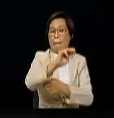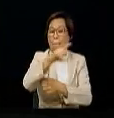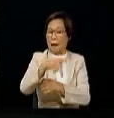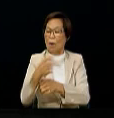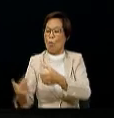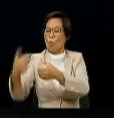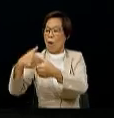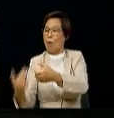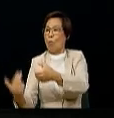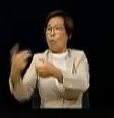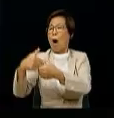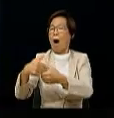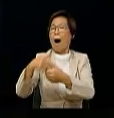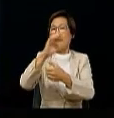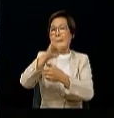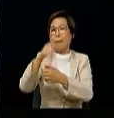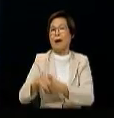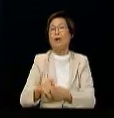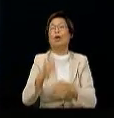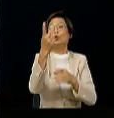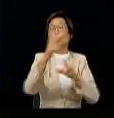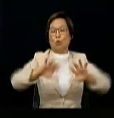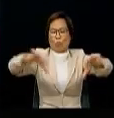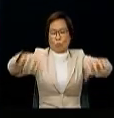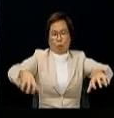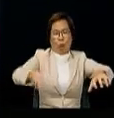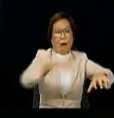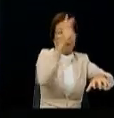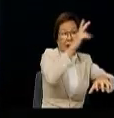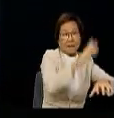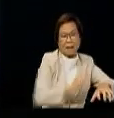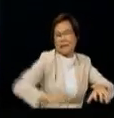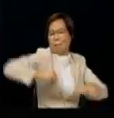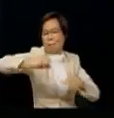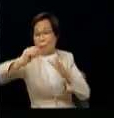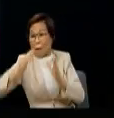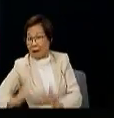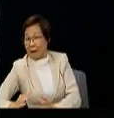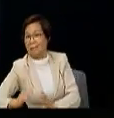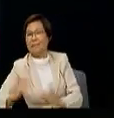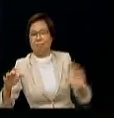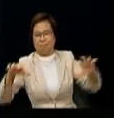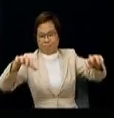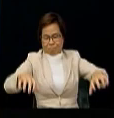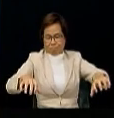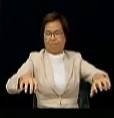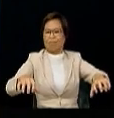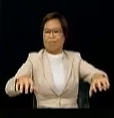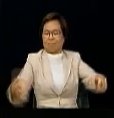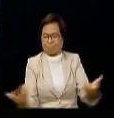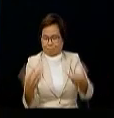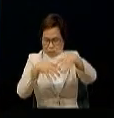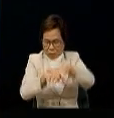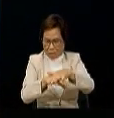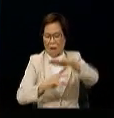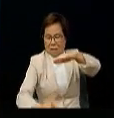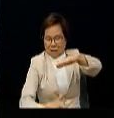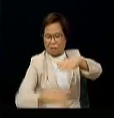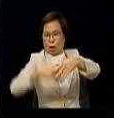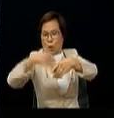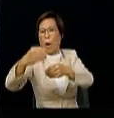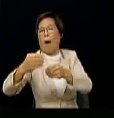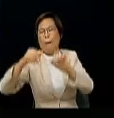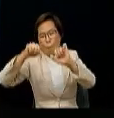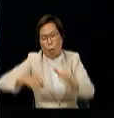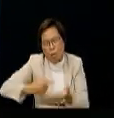Ali menu cara by Pattison pemakan dan kerajaan-nya ha untuk supaya Dah kalo itu dapat